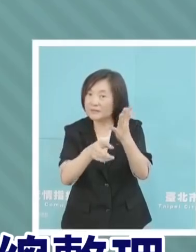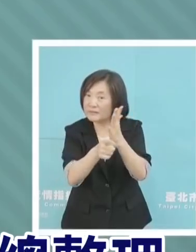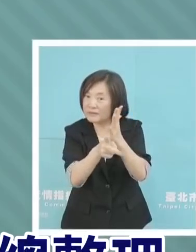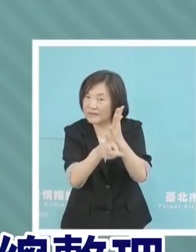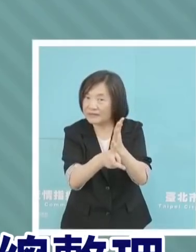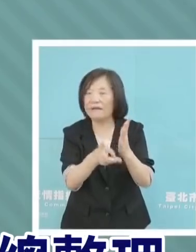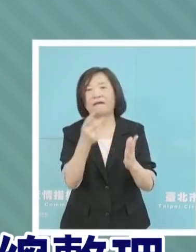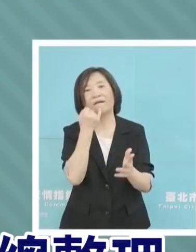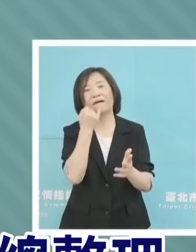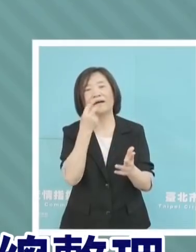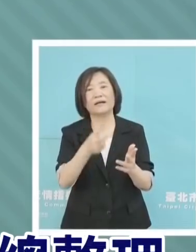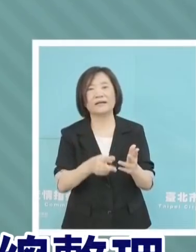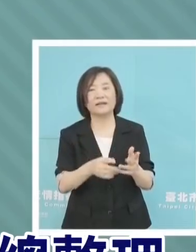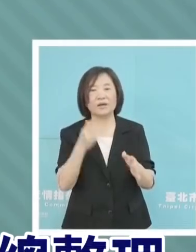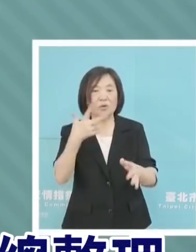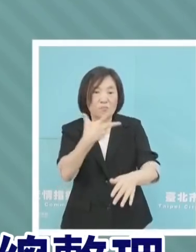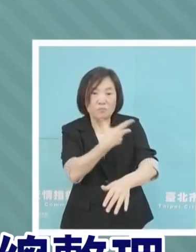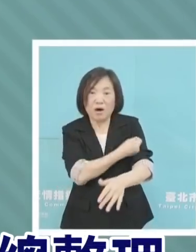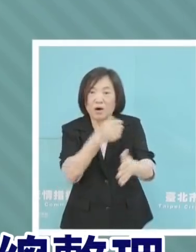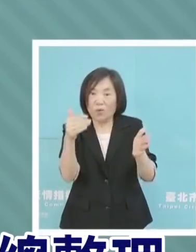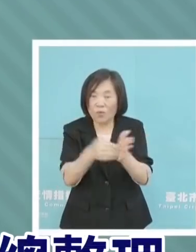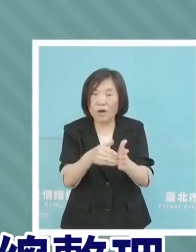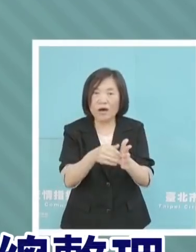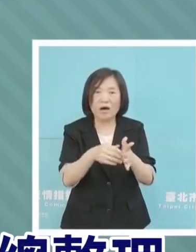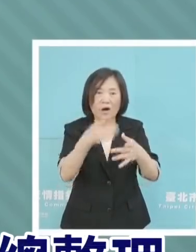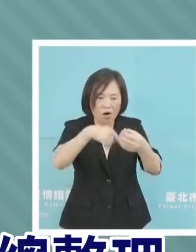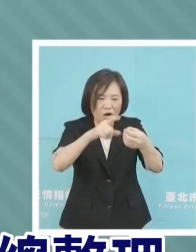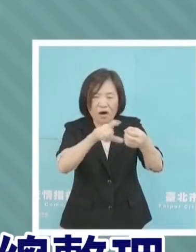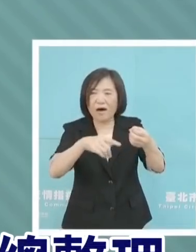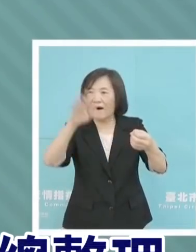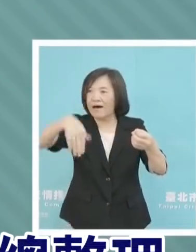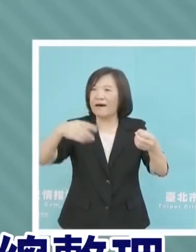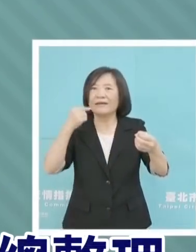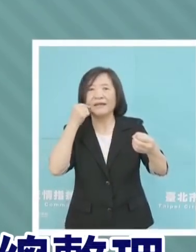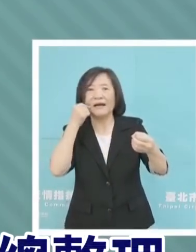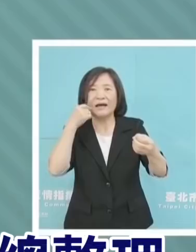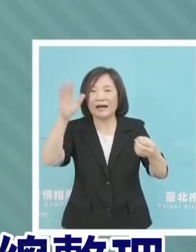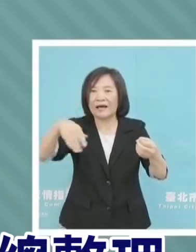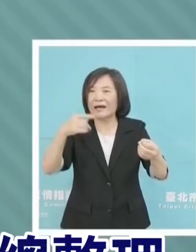真的，打完了还是一时间找不到人，